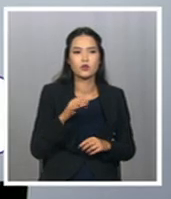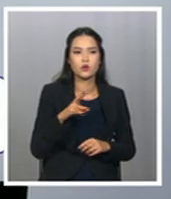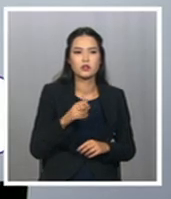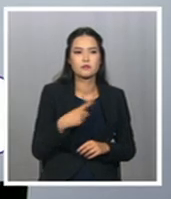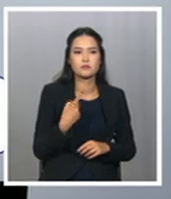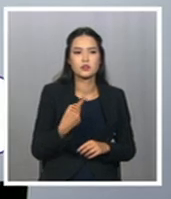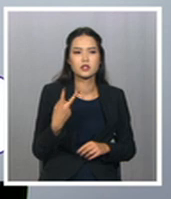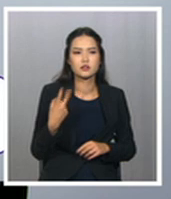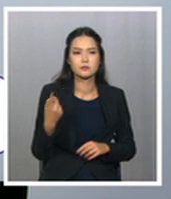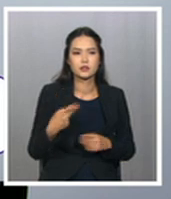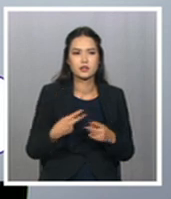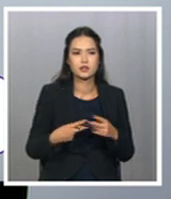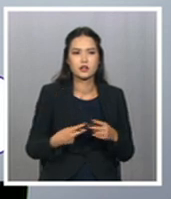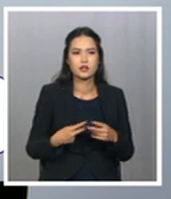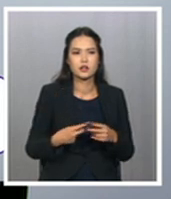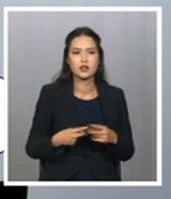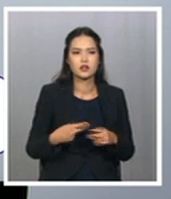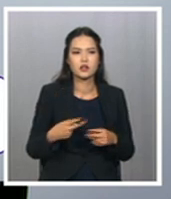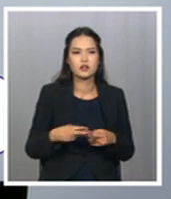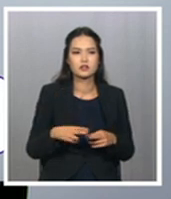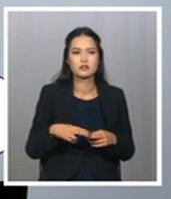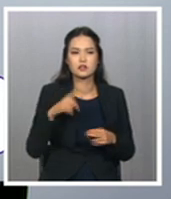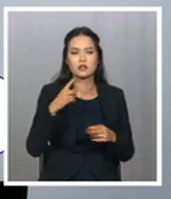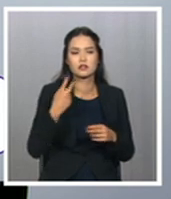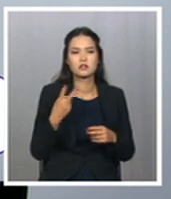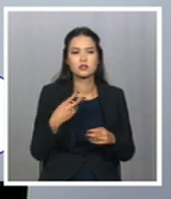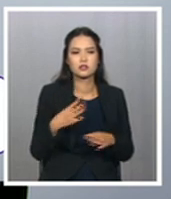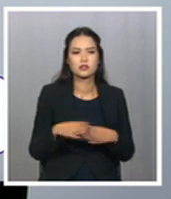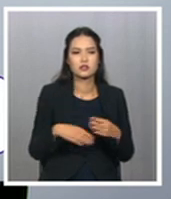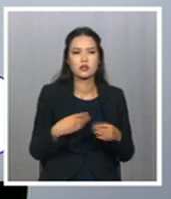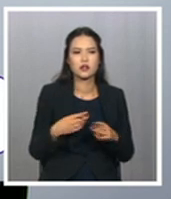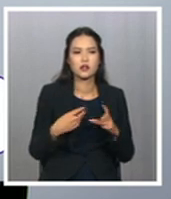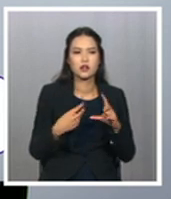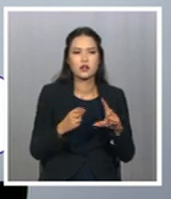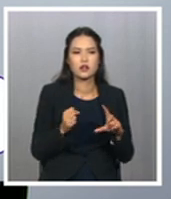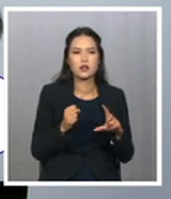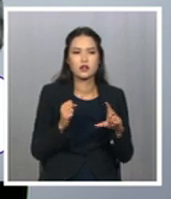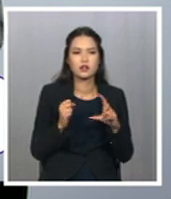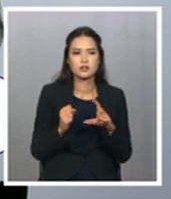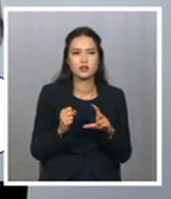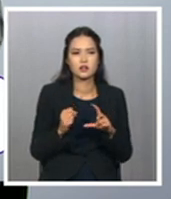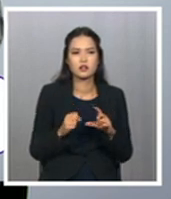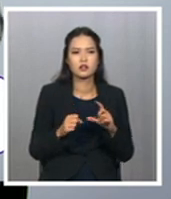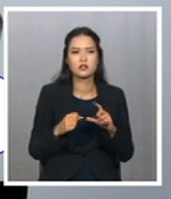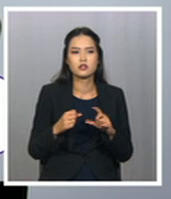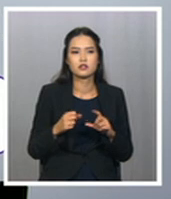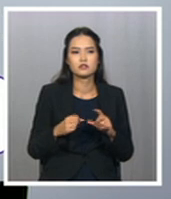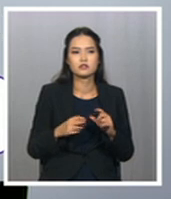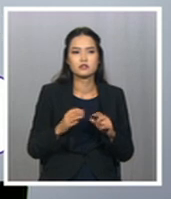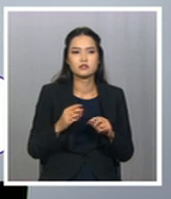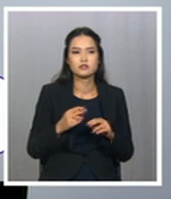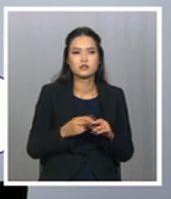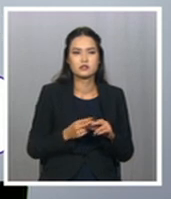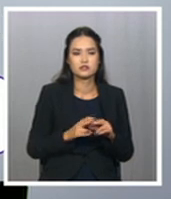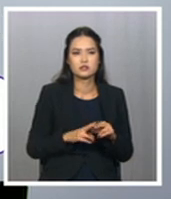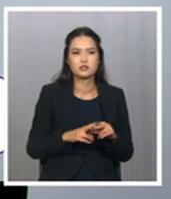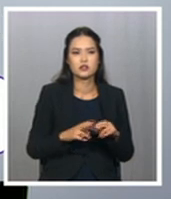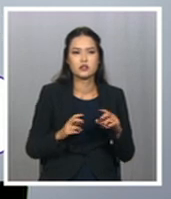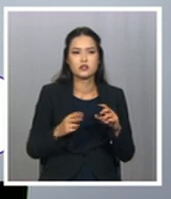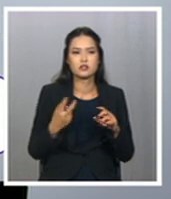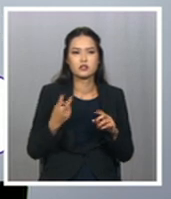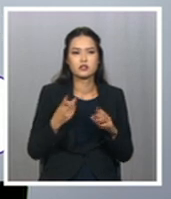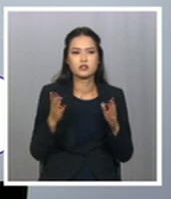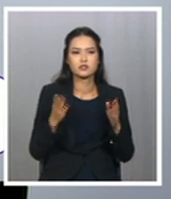қатынасына тең. Демек, бізде екінші ұрпақтағы бірінші бір дара гомозиготалы доминанты болып келеді,